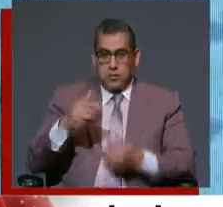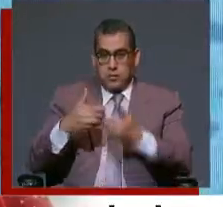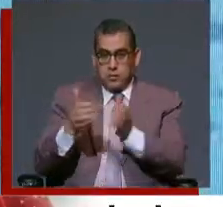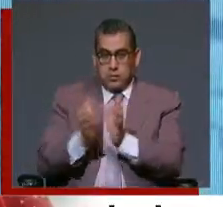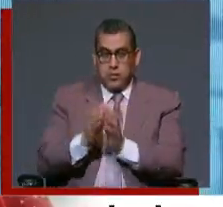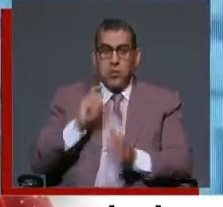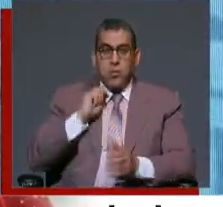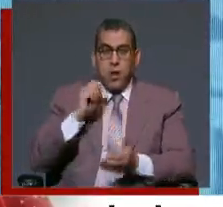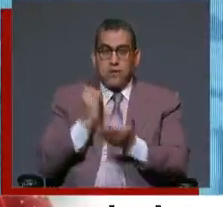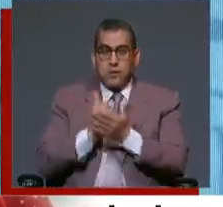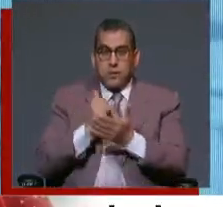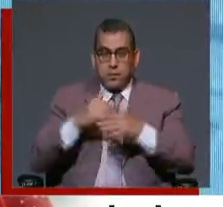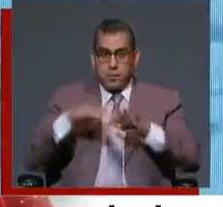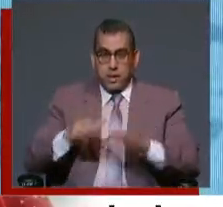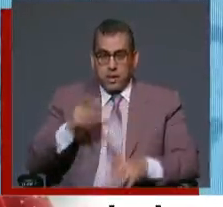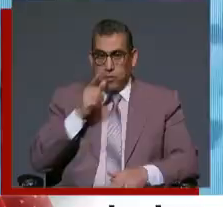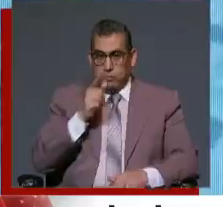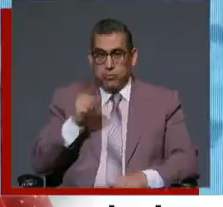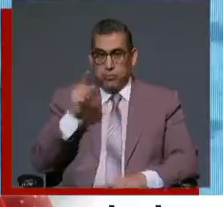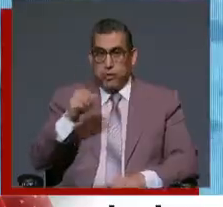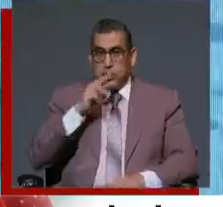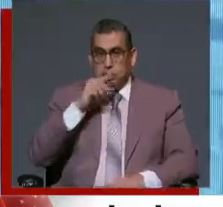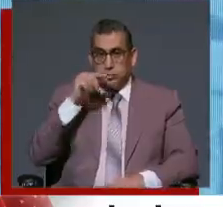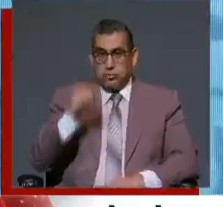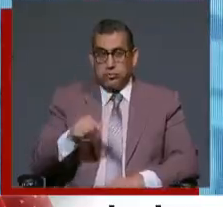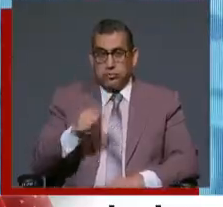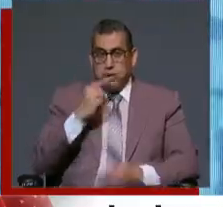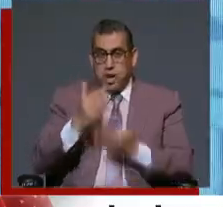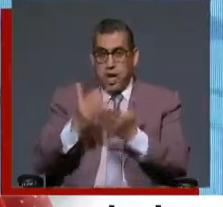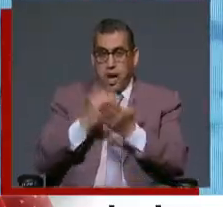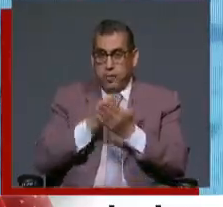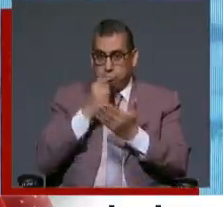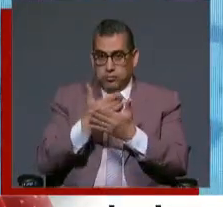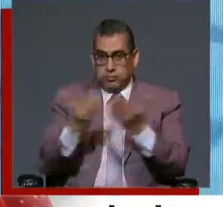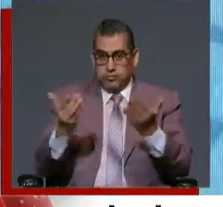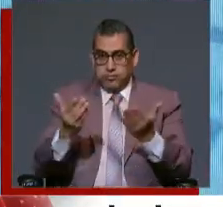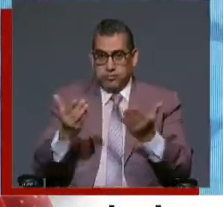المحافظين، وبهذه الكلمة الترحيبية